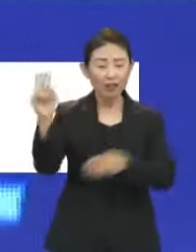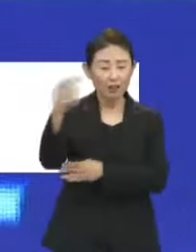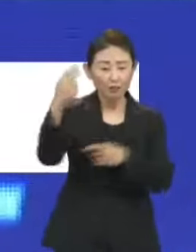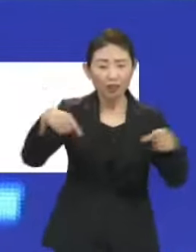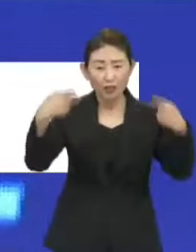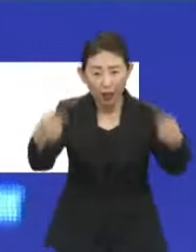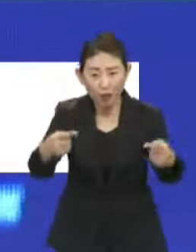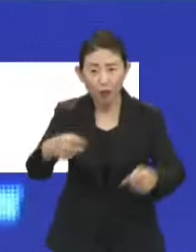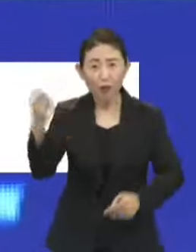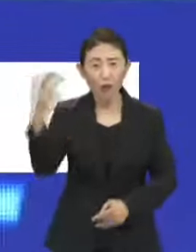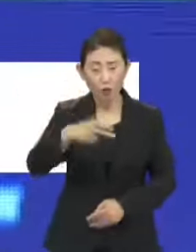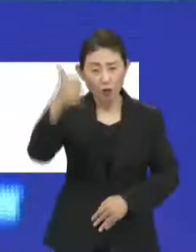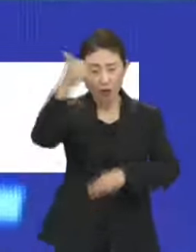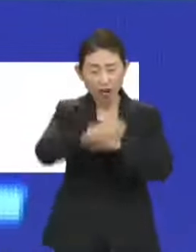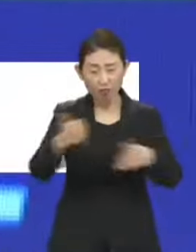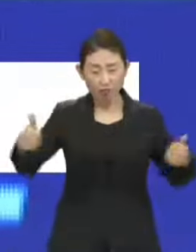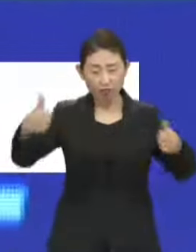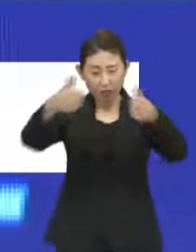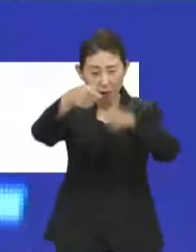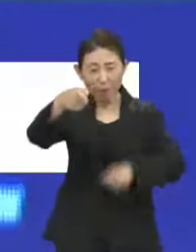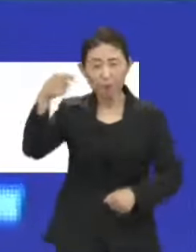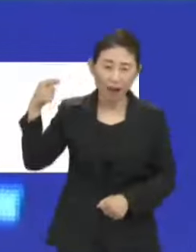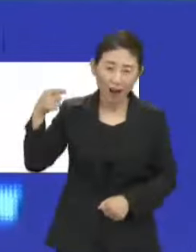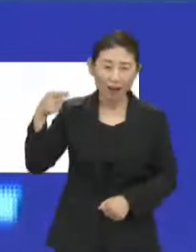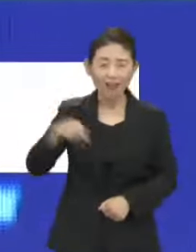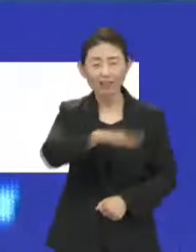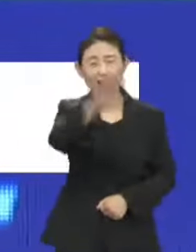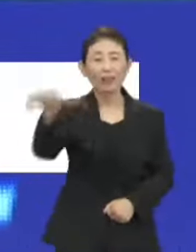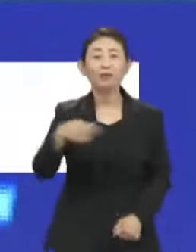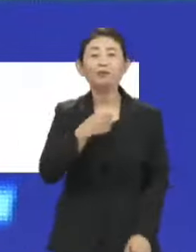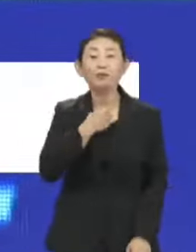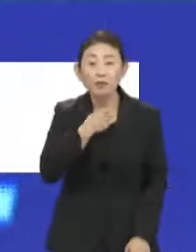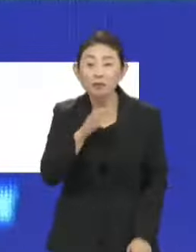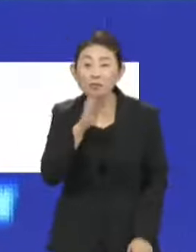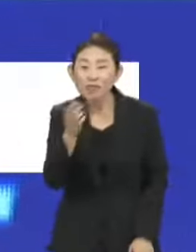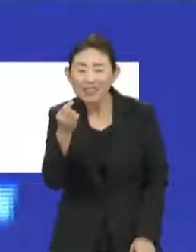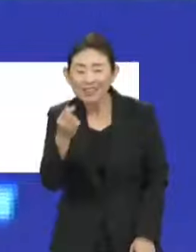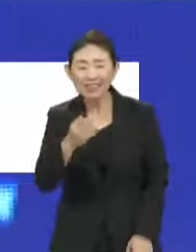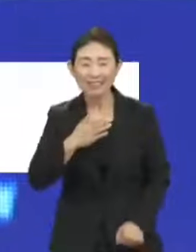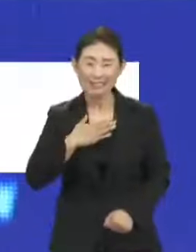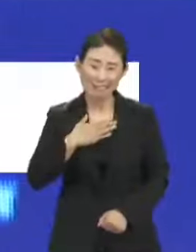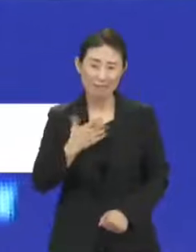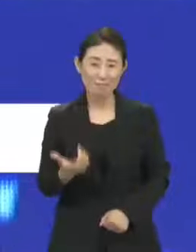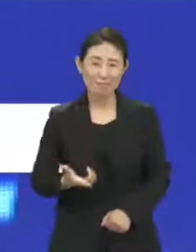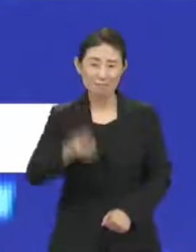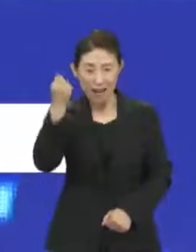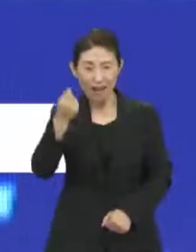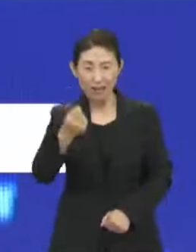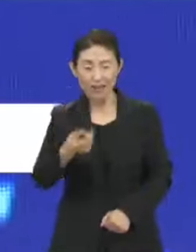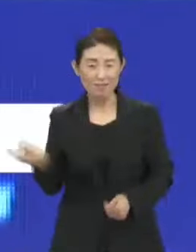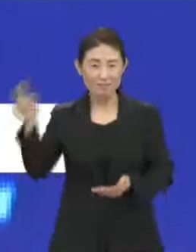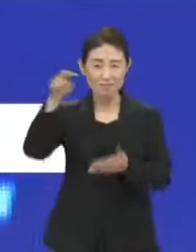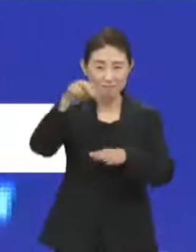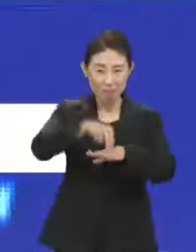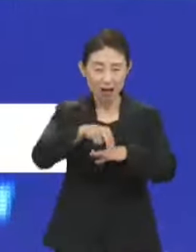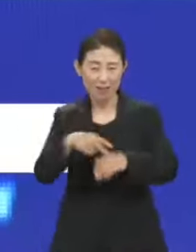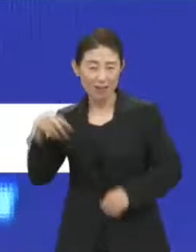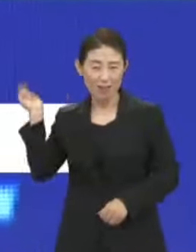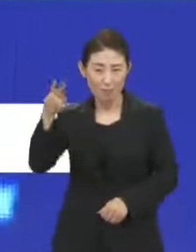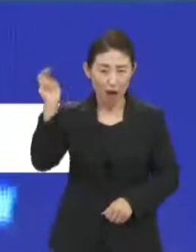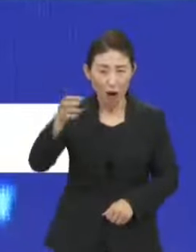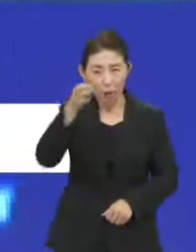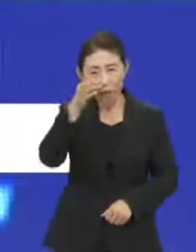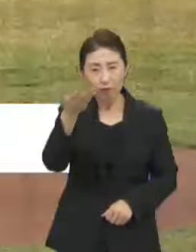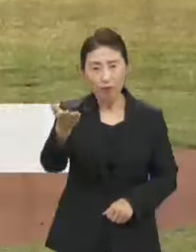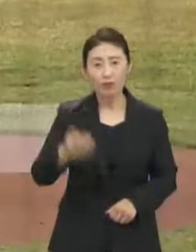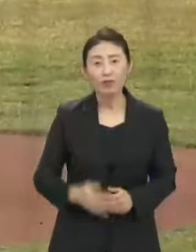한국 시리즈 우승하는 게 모든 팬분들의 염원이실 텐데 제가 빠른 시일 내에 1군 무대에 올라와서 좋은 모습